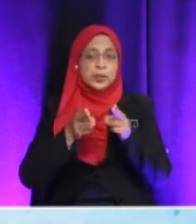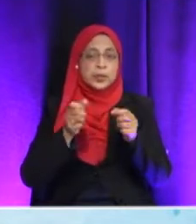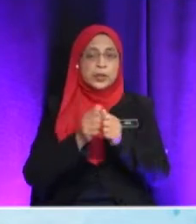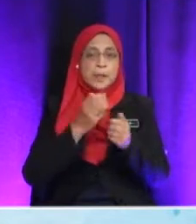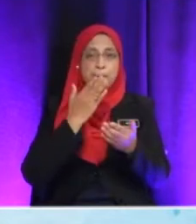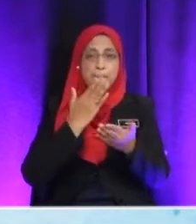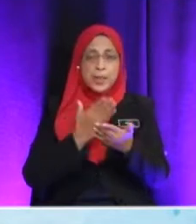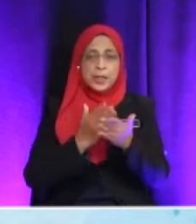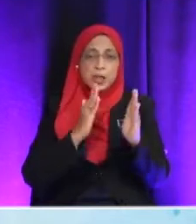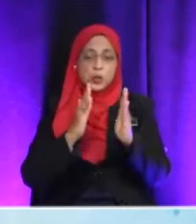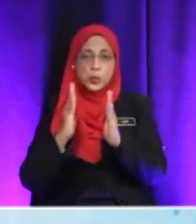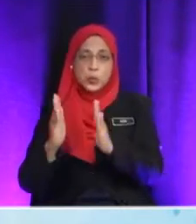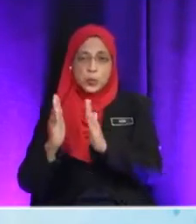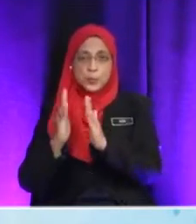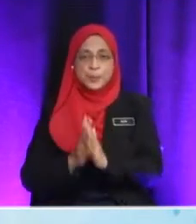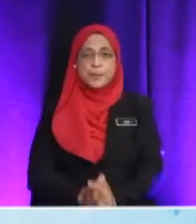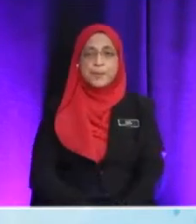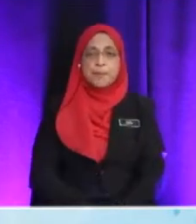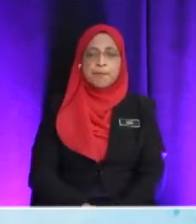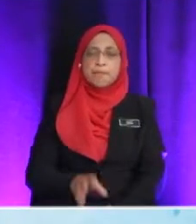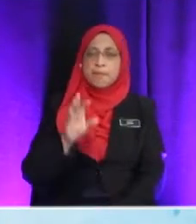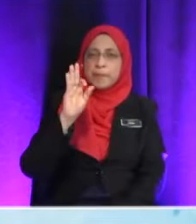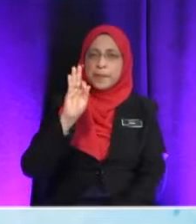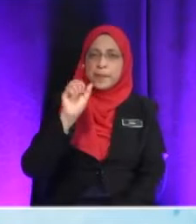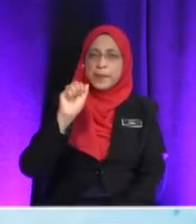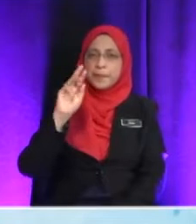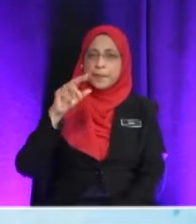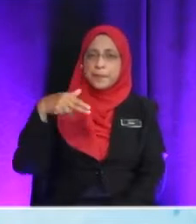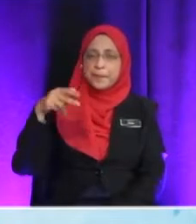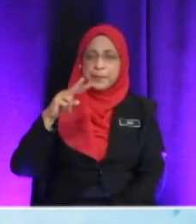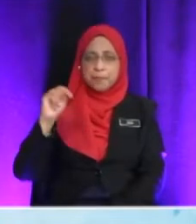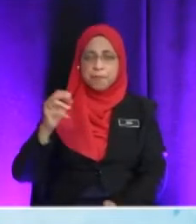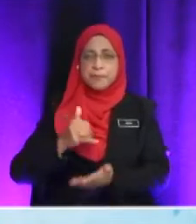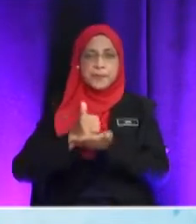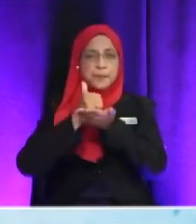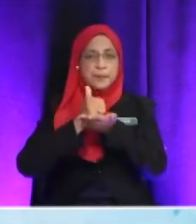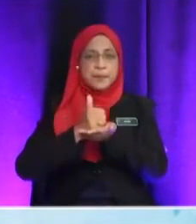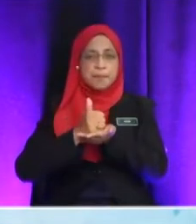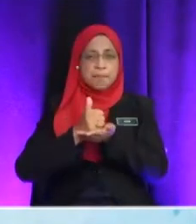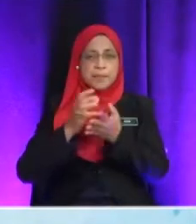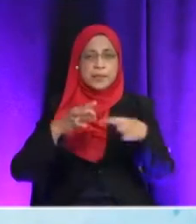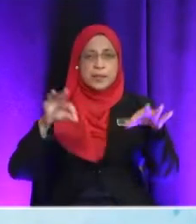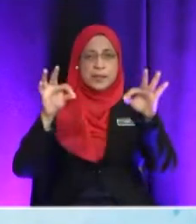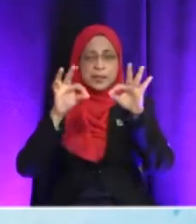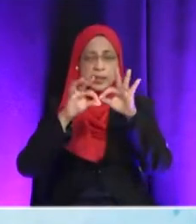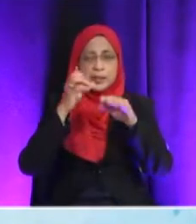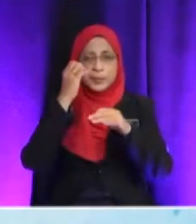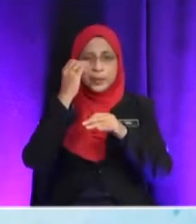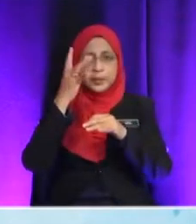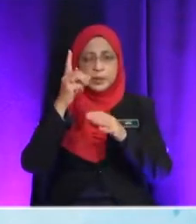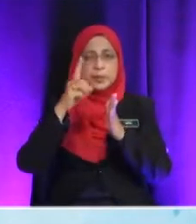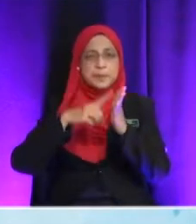Terima Kasih Cikgu Nak minta Farhan Farhan boneka tolong Cikgu Farhan oke apa yang kamu paham